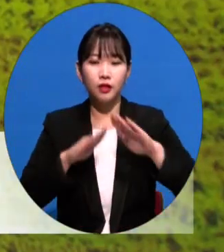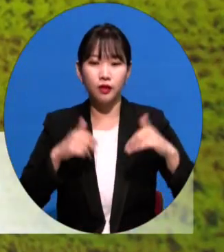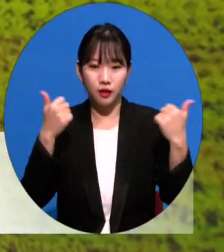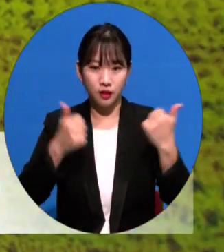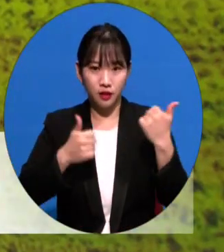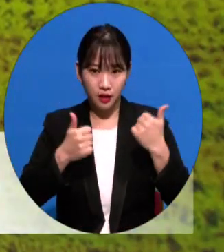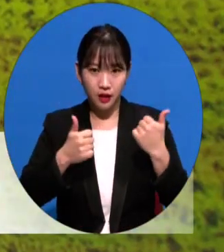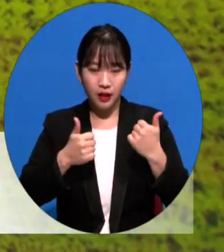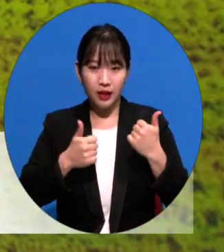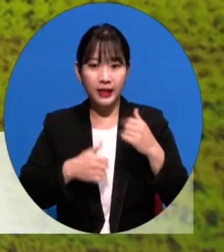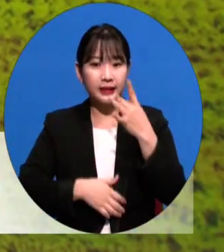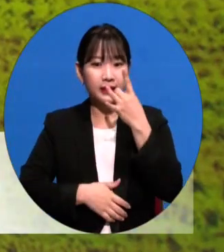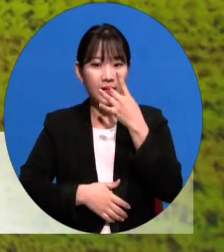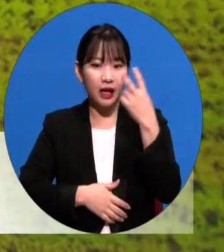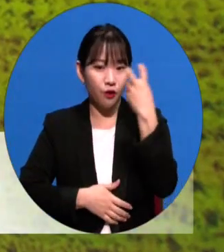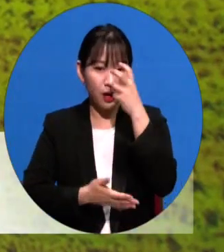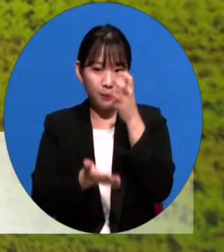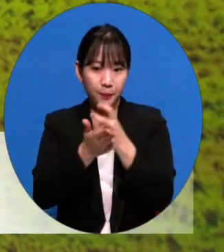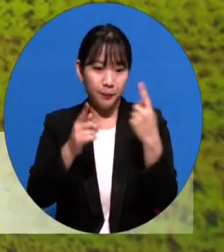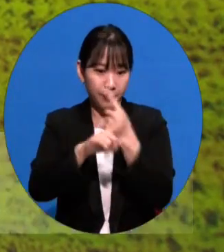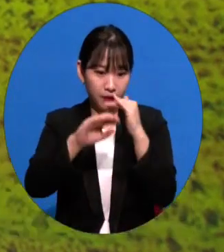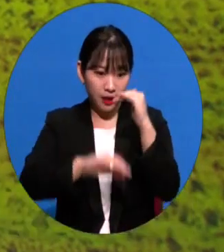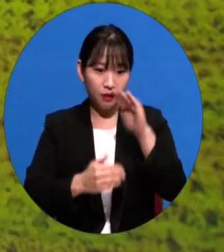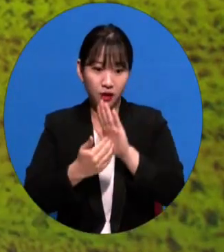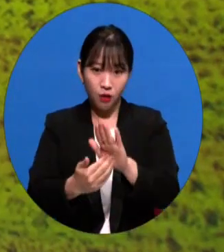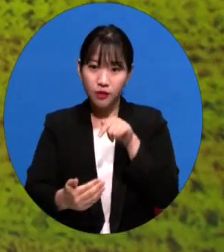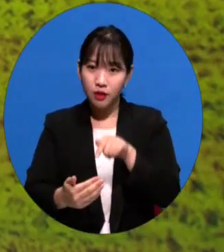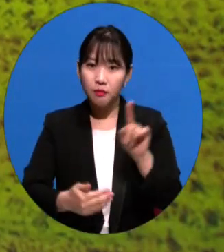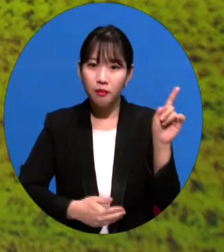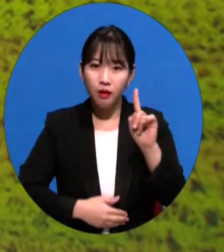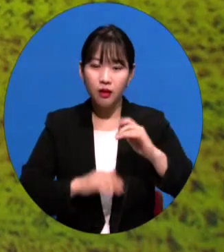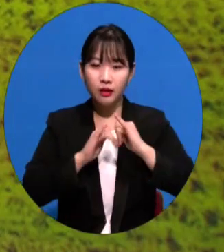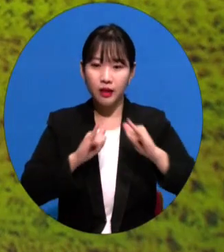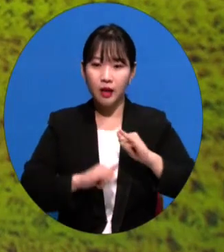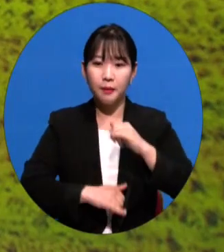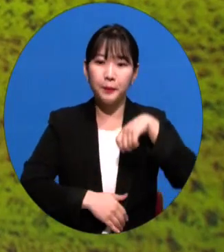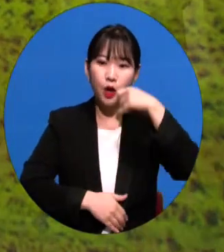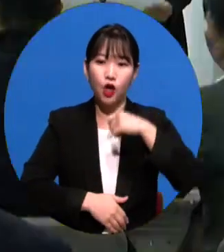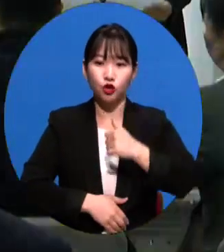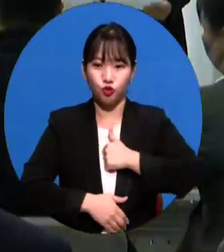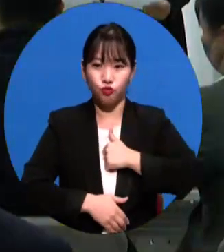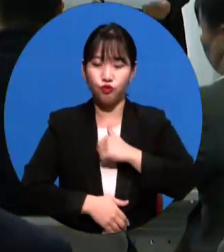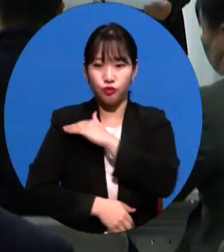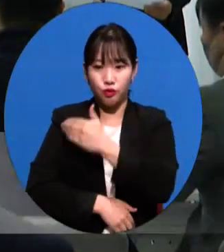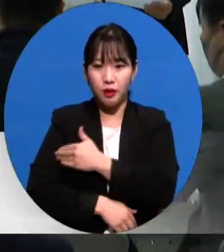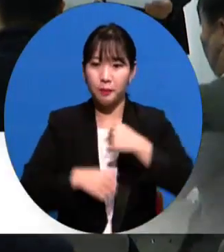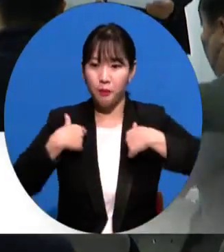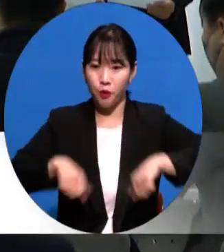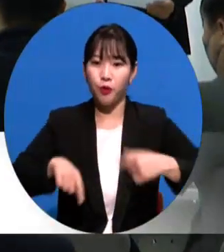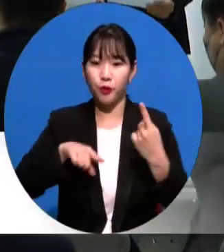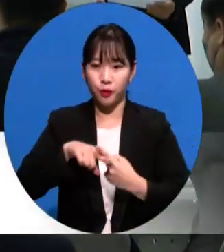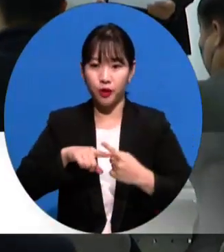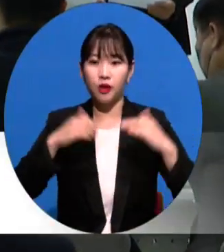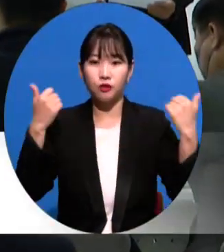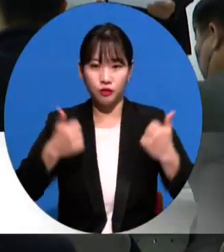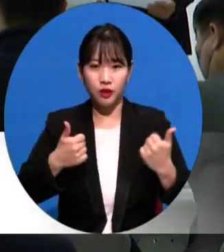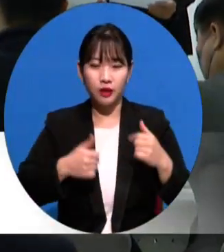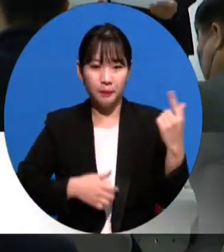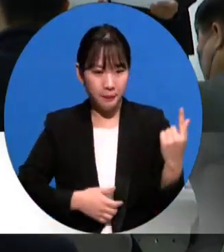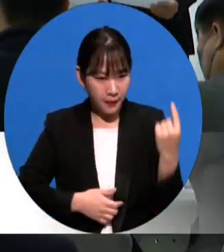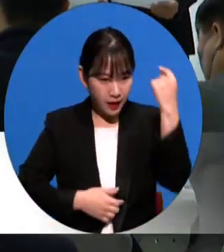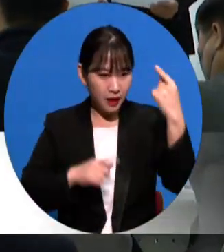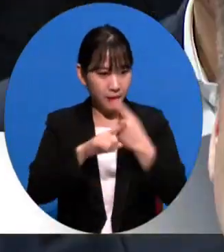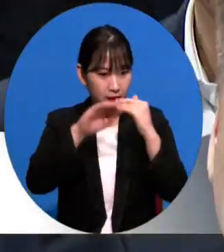전라남도 의회는 양곡관리법 개정안 거부는 국민 실량주권을 포기한 처사라며 국회는 하루빨리